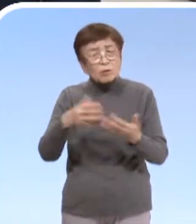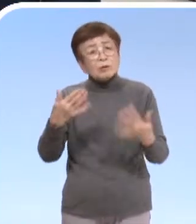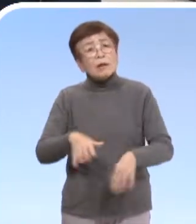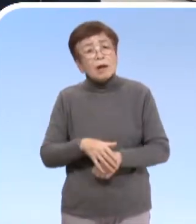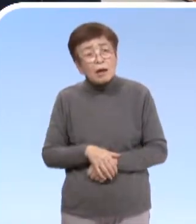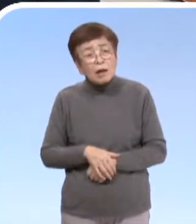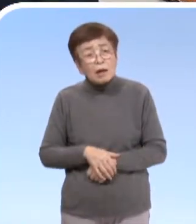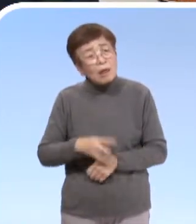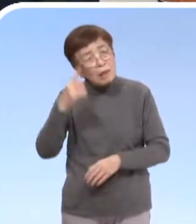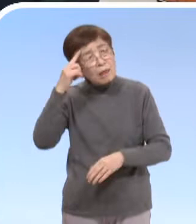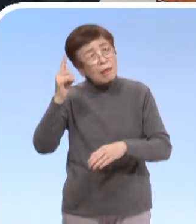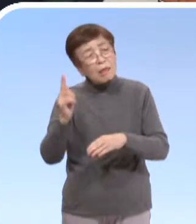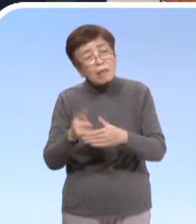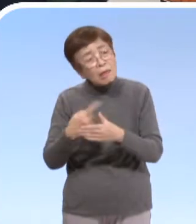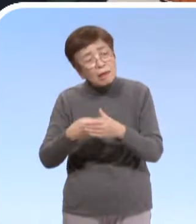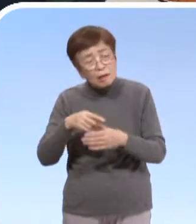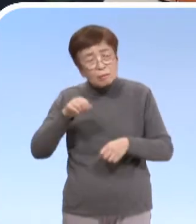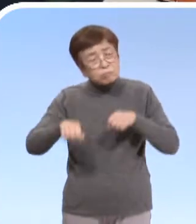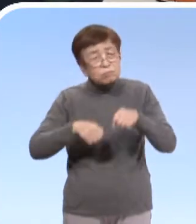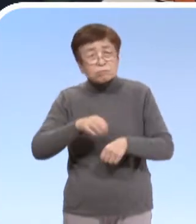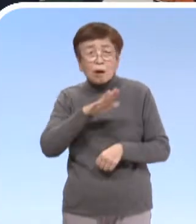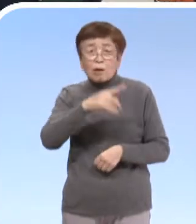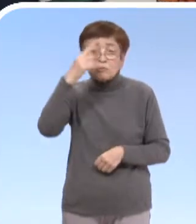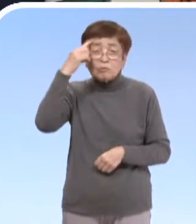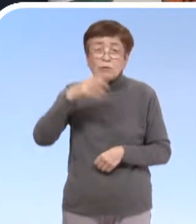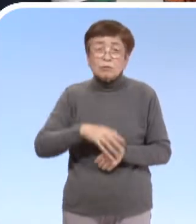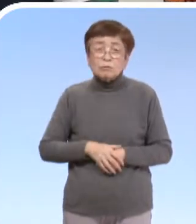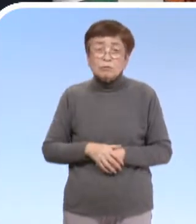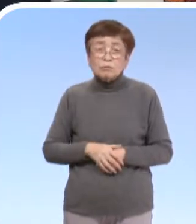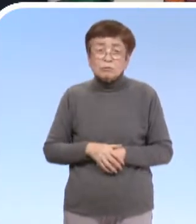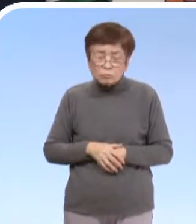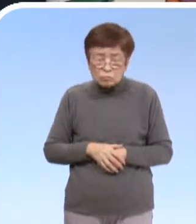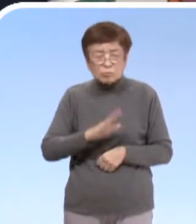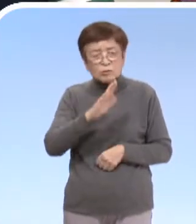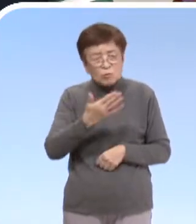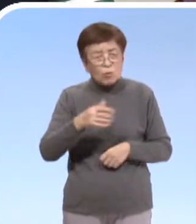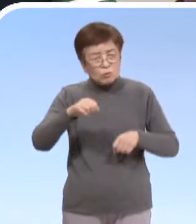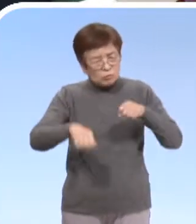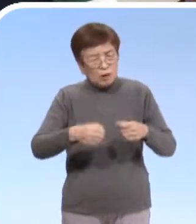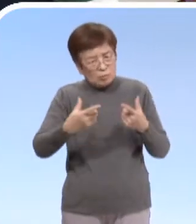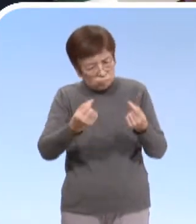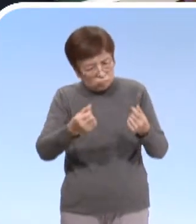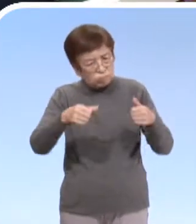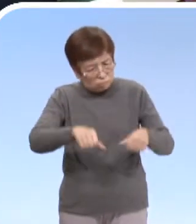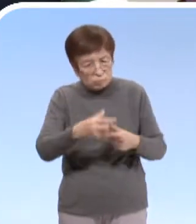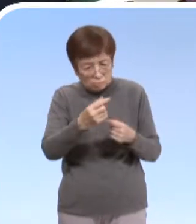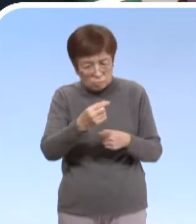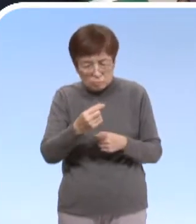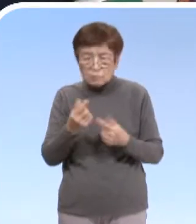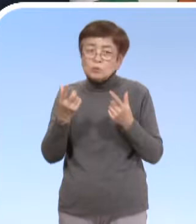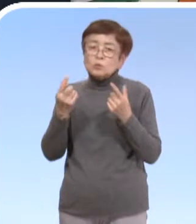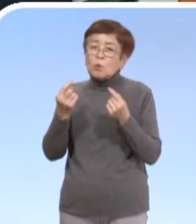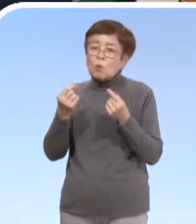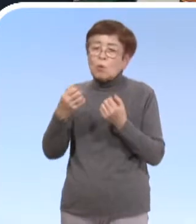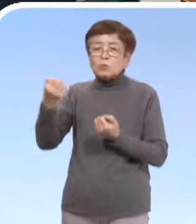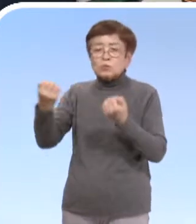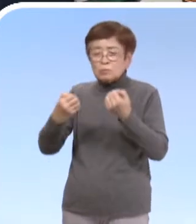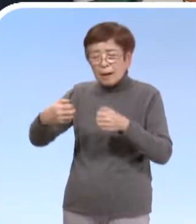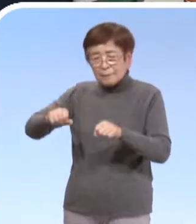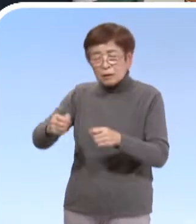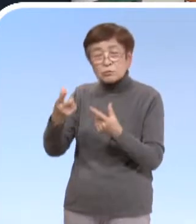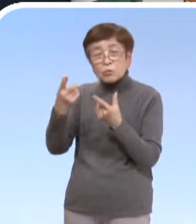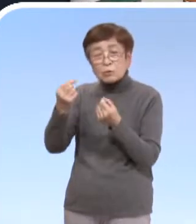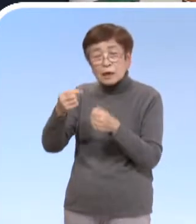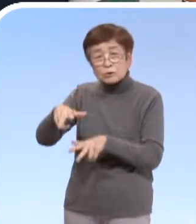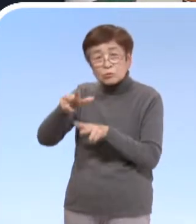持ってないからね、気軽に運転できますけども。 その通りなんです。 車と一緒ですからね。 そうなんです、その通りです。はい、自転車も車とバイク